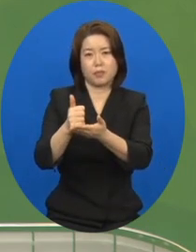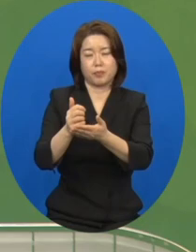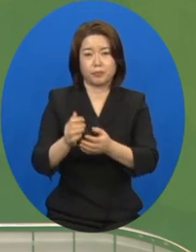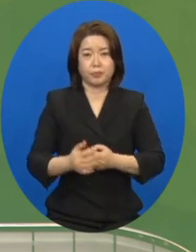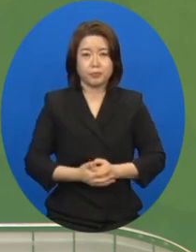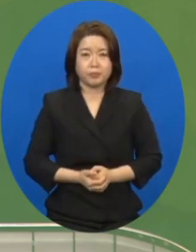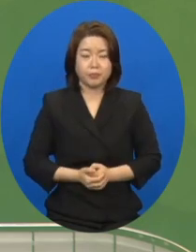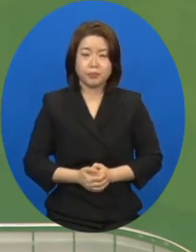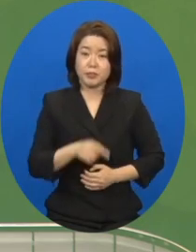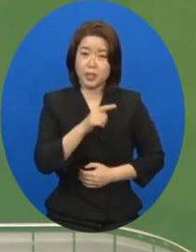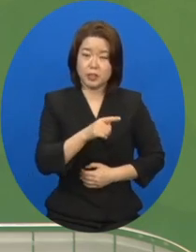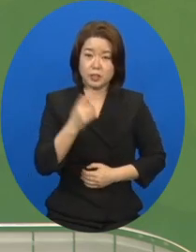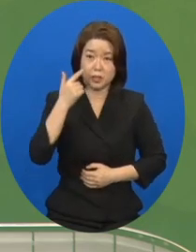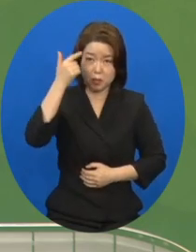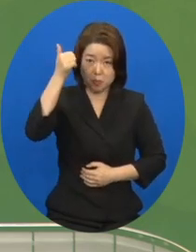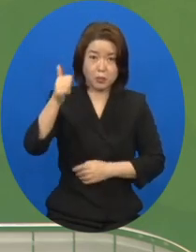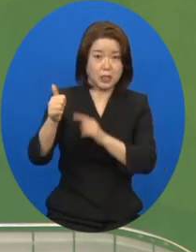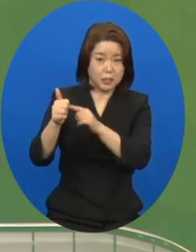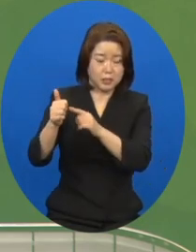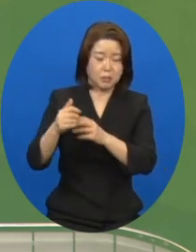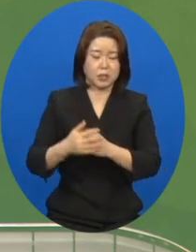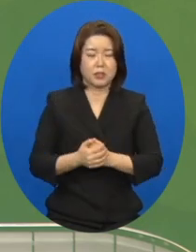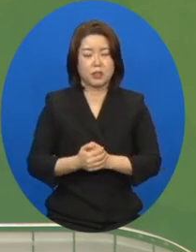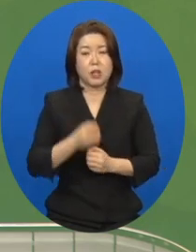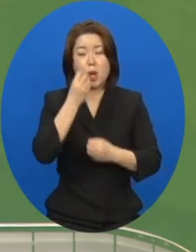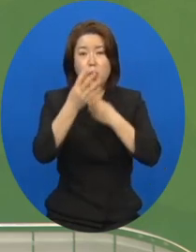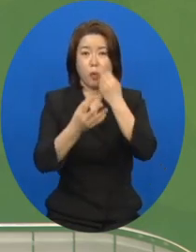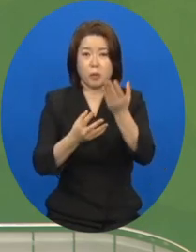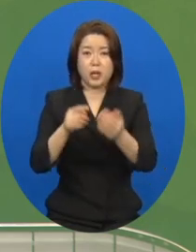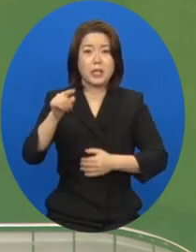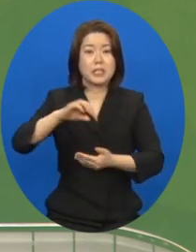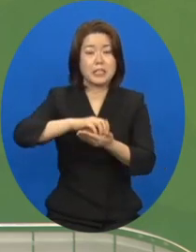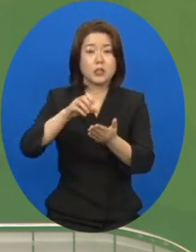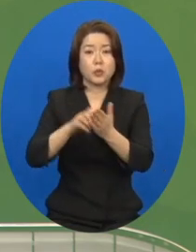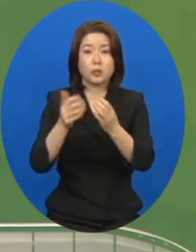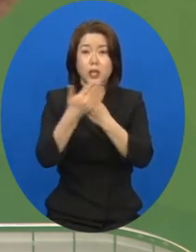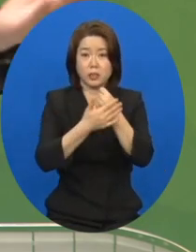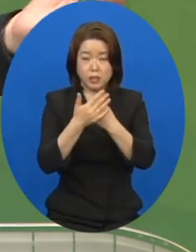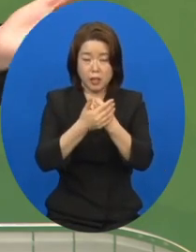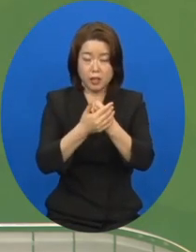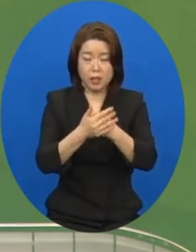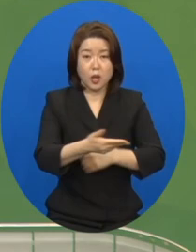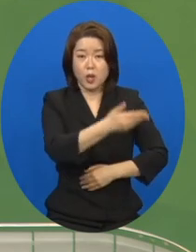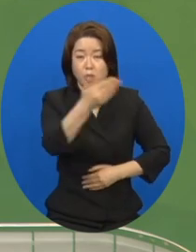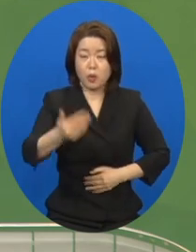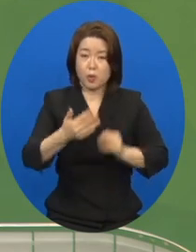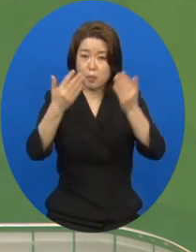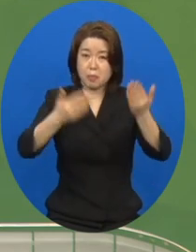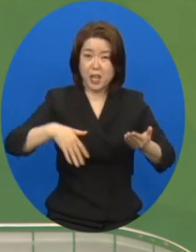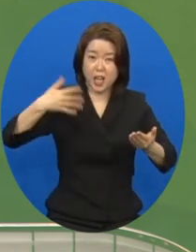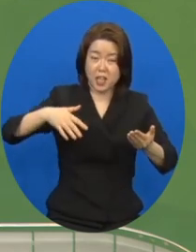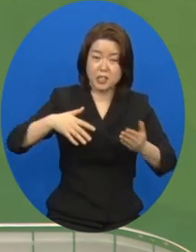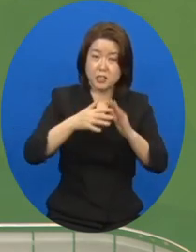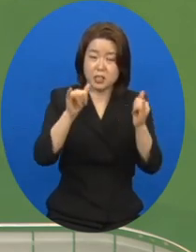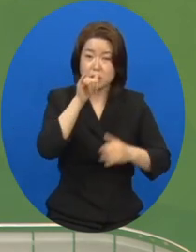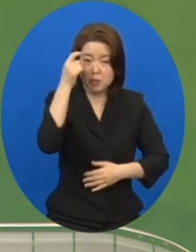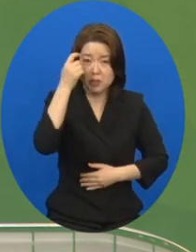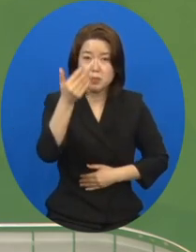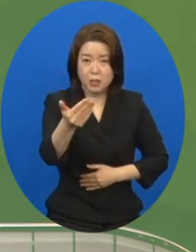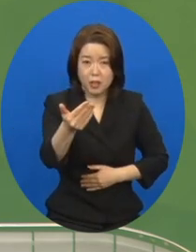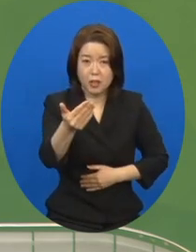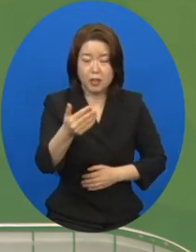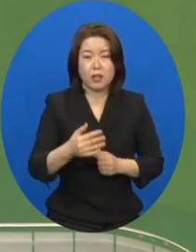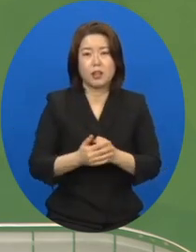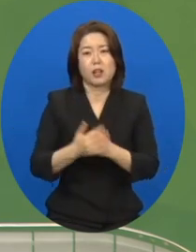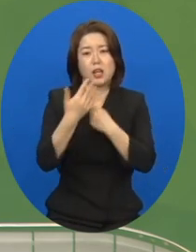여러분, 이 찰스 스펄전이 고백한 이런 정도의 은혜를 지금 안 받고 계신 분 있습니까?